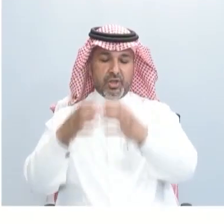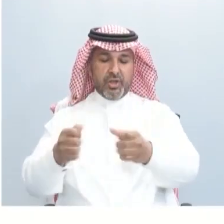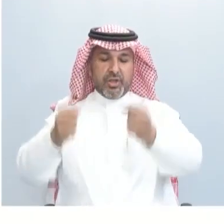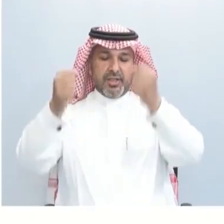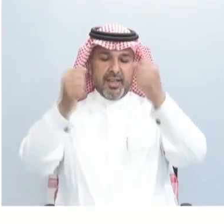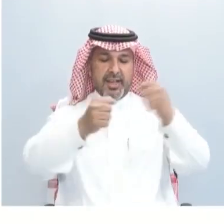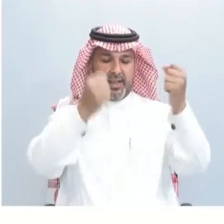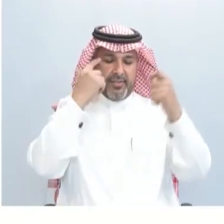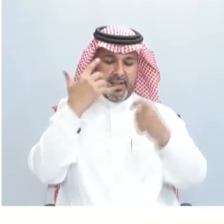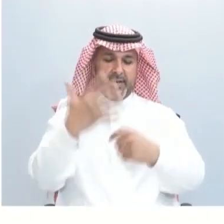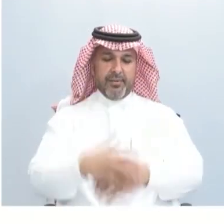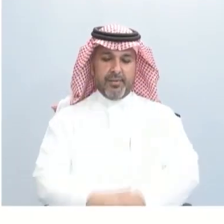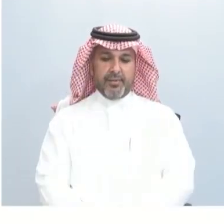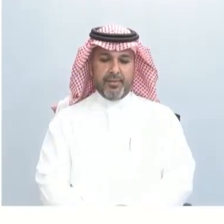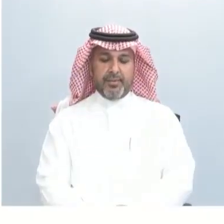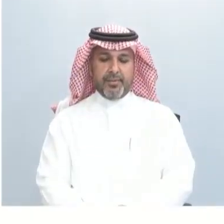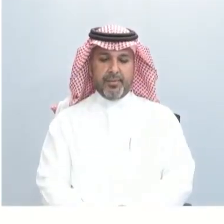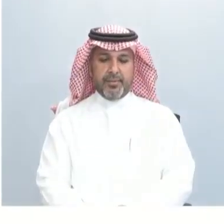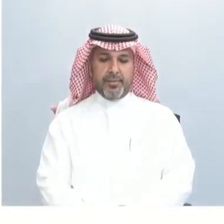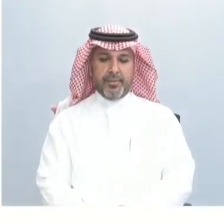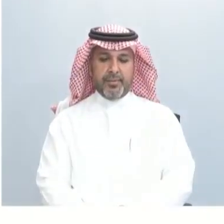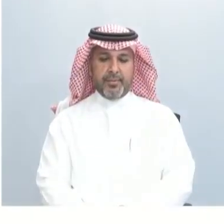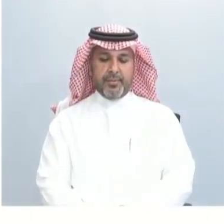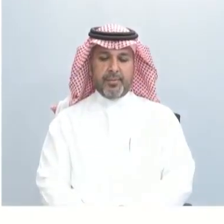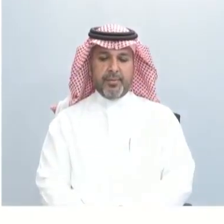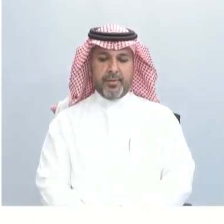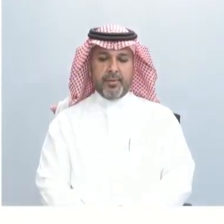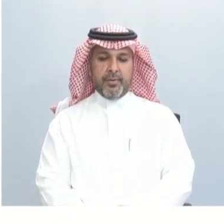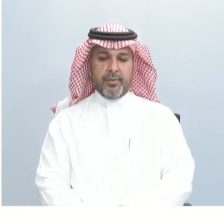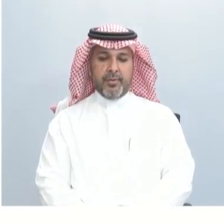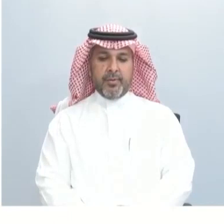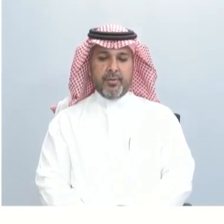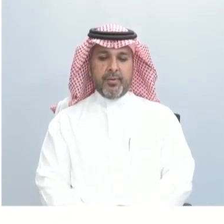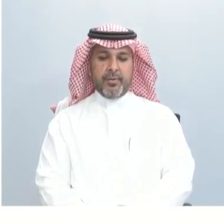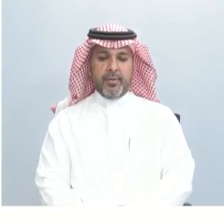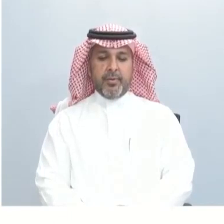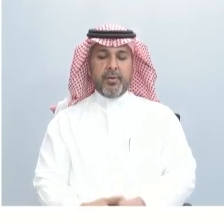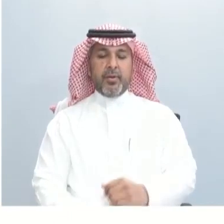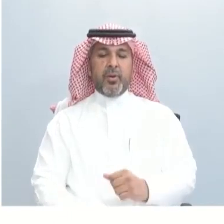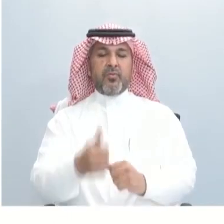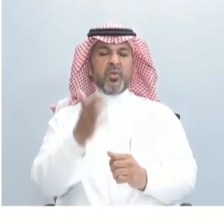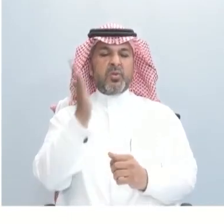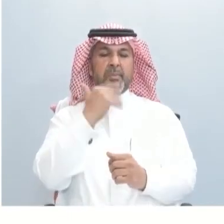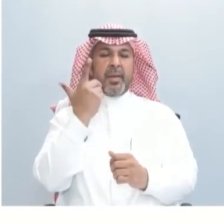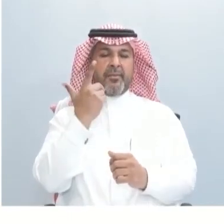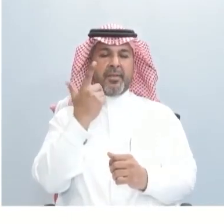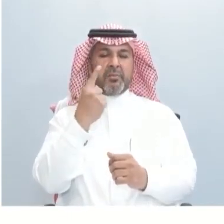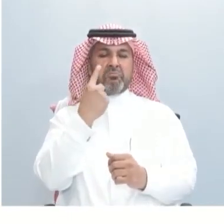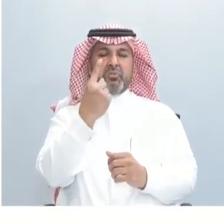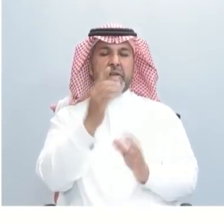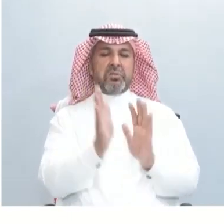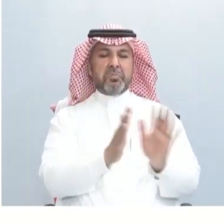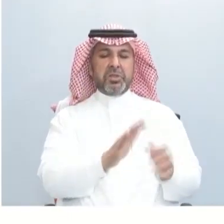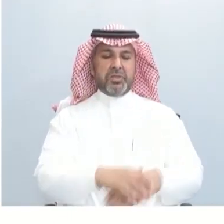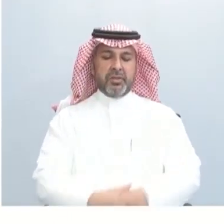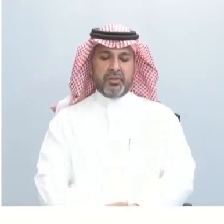الخامس فيه سته حدود اذا لم يفز في اي مرحله راح عندي طريقه واحده لاختيار